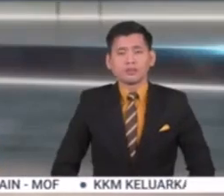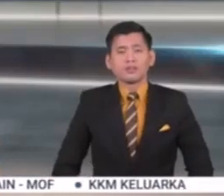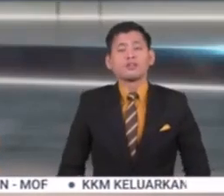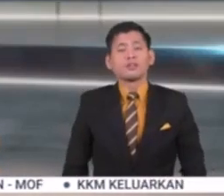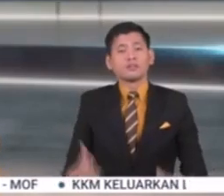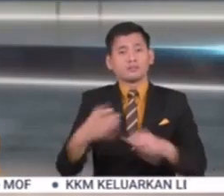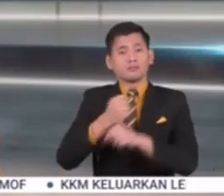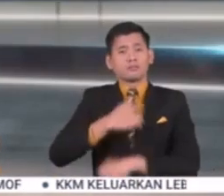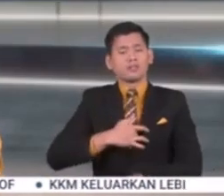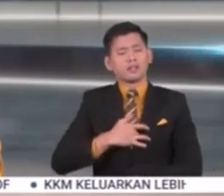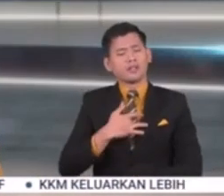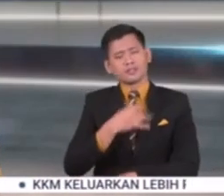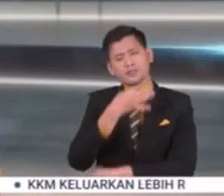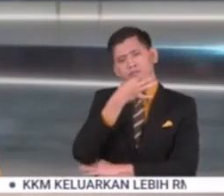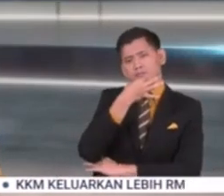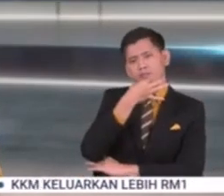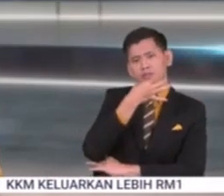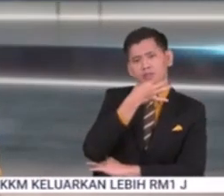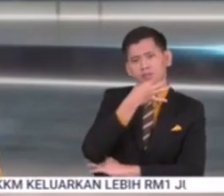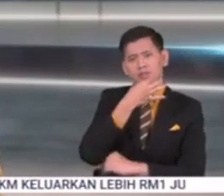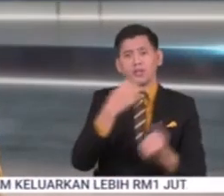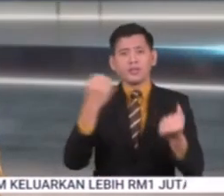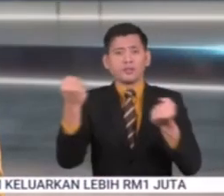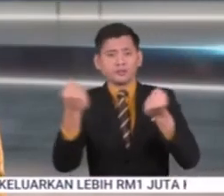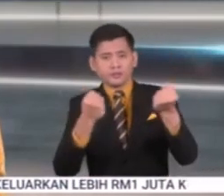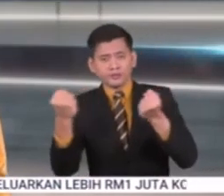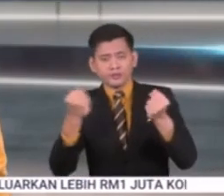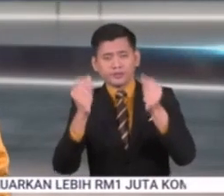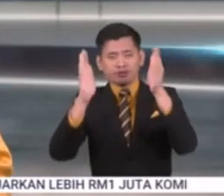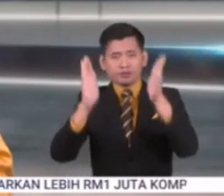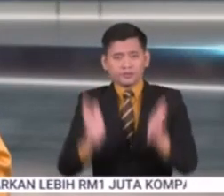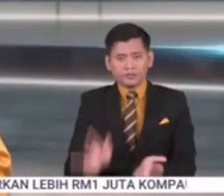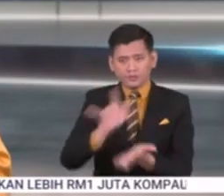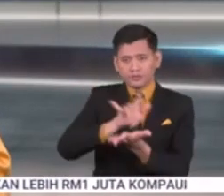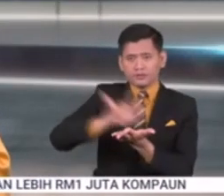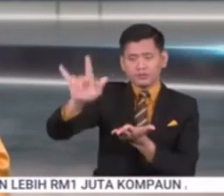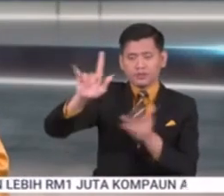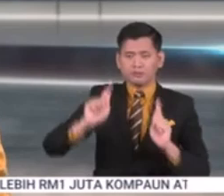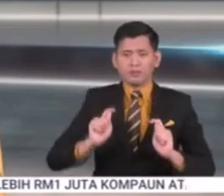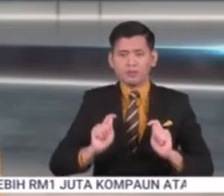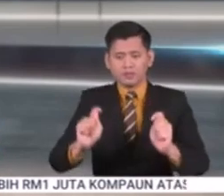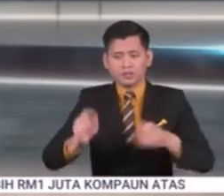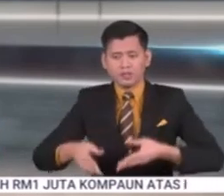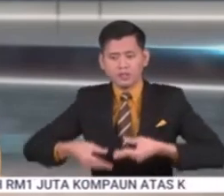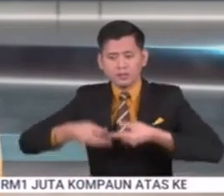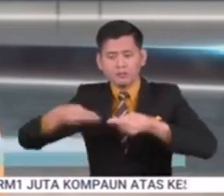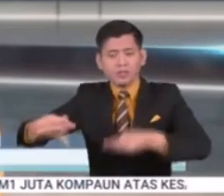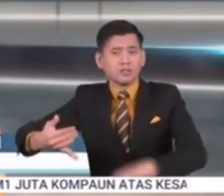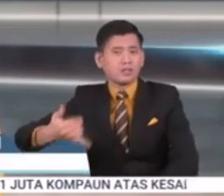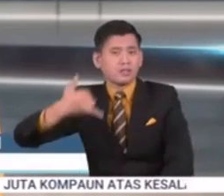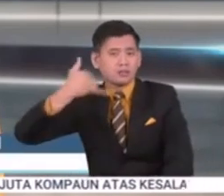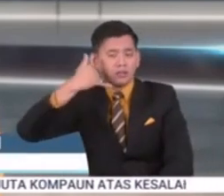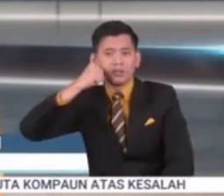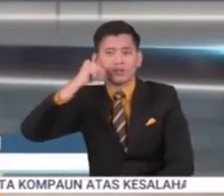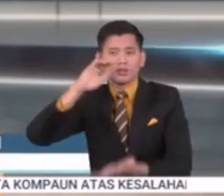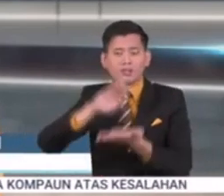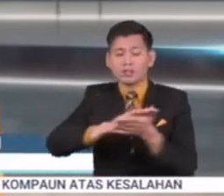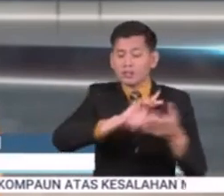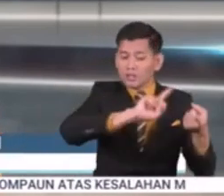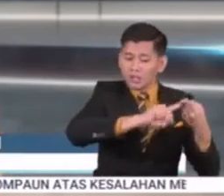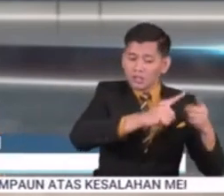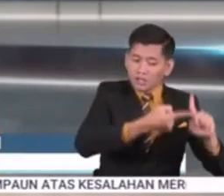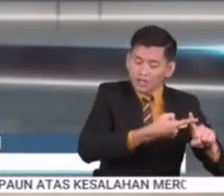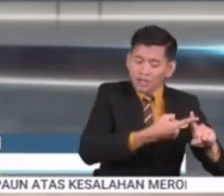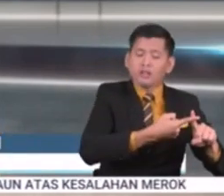Seolah-olah dapat merasakan sesuatu, juruterbang Syahrul Kamal Roslan bertindak memberikan nombor telefon isterinya kepada rakan sekerja untuk